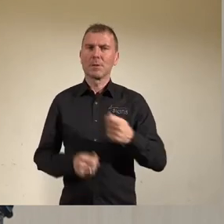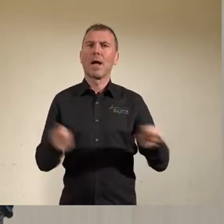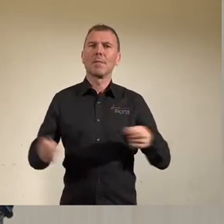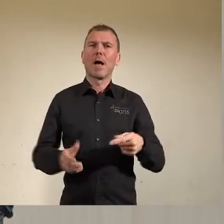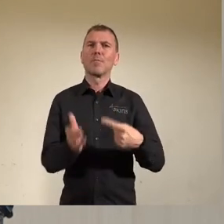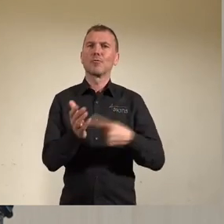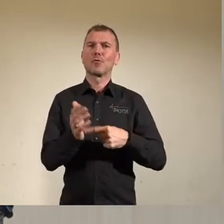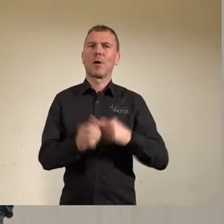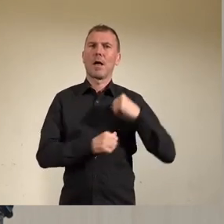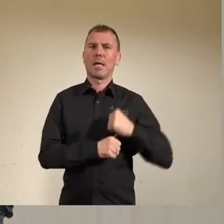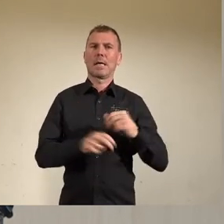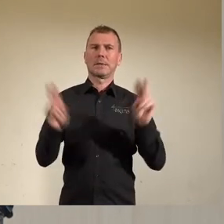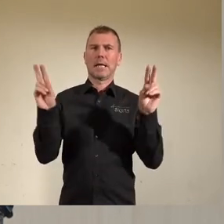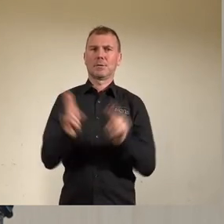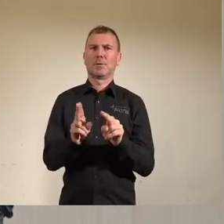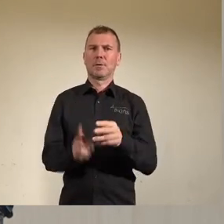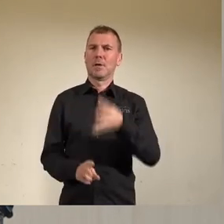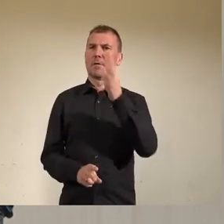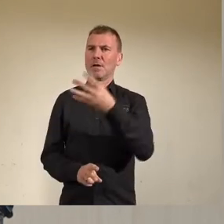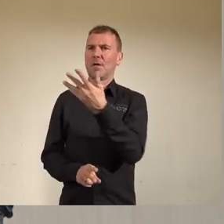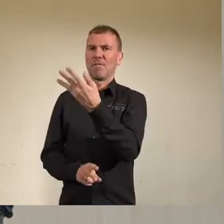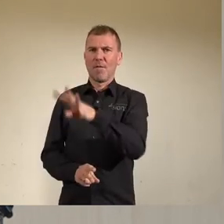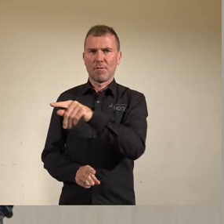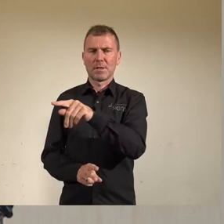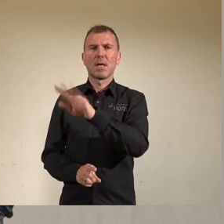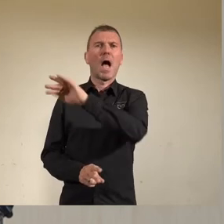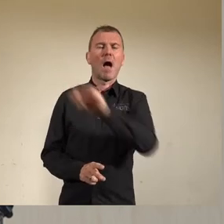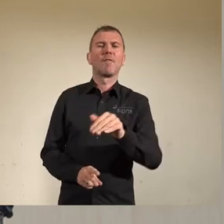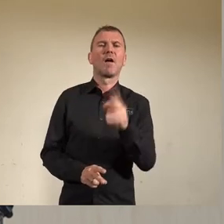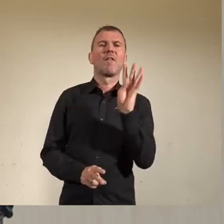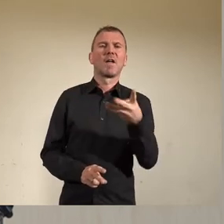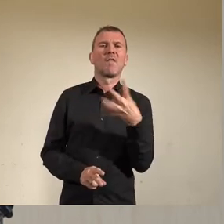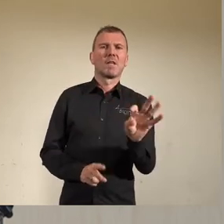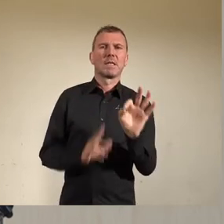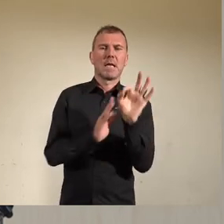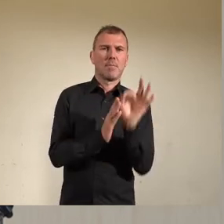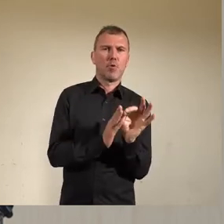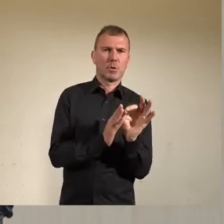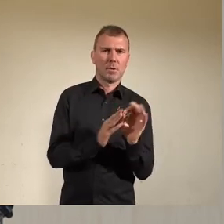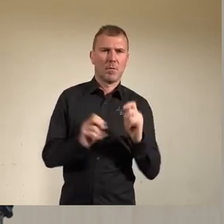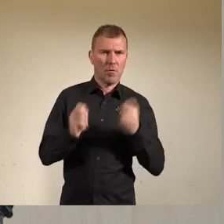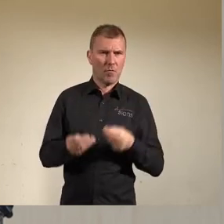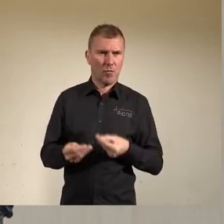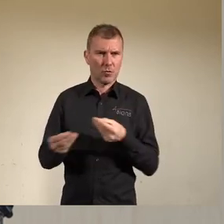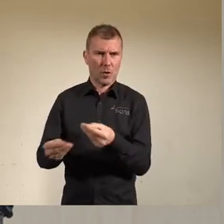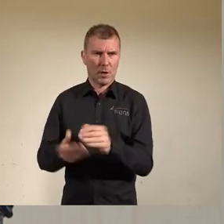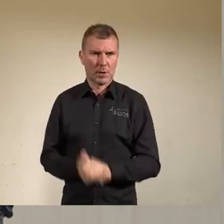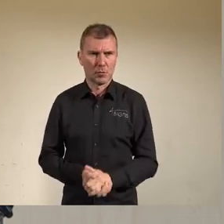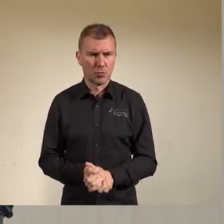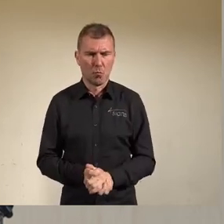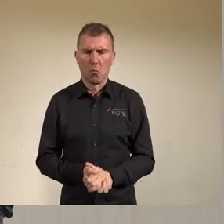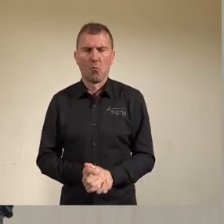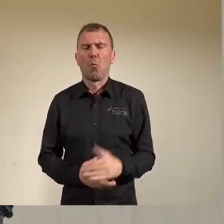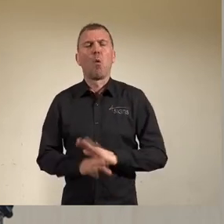Gewerbesteuerlastreduzierung in dem Fall von 450 auf 445 Punkte im nächsten Haushalt vorzuschlagen. Wir hätten sicherlich